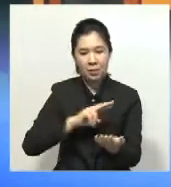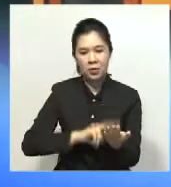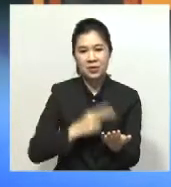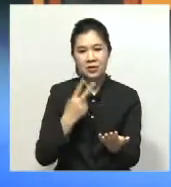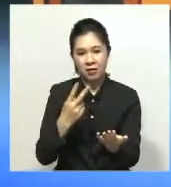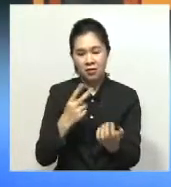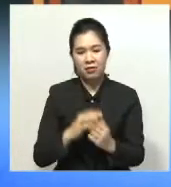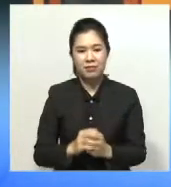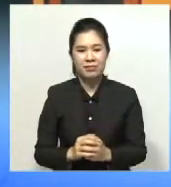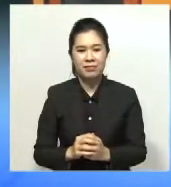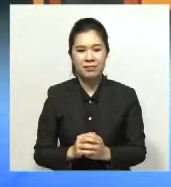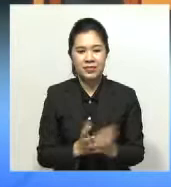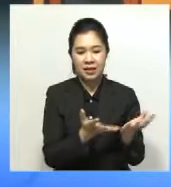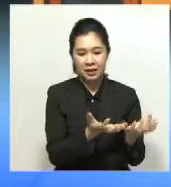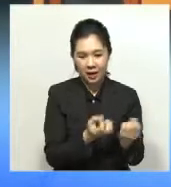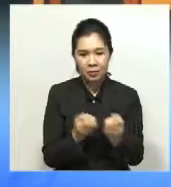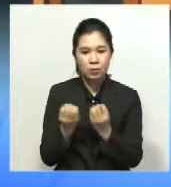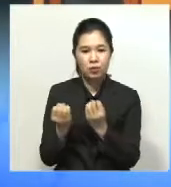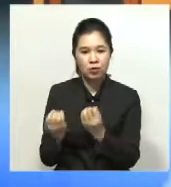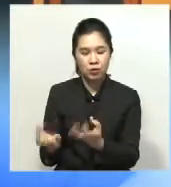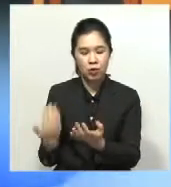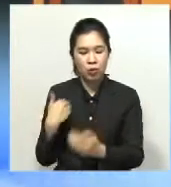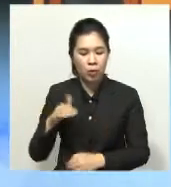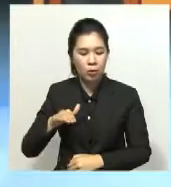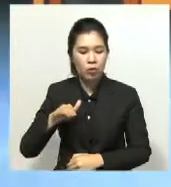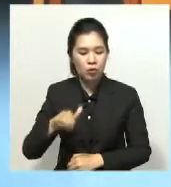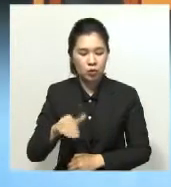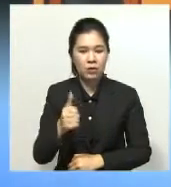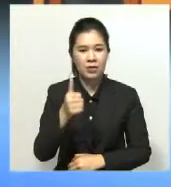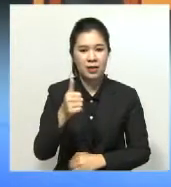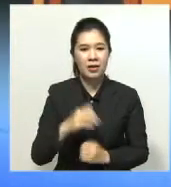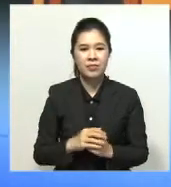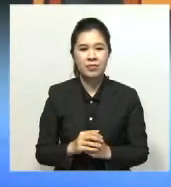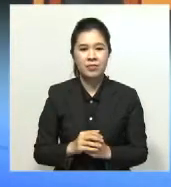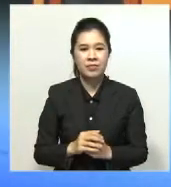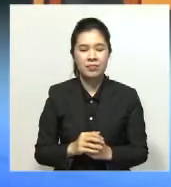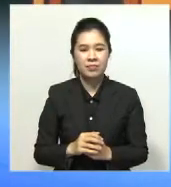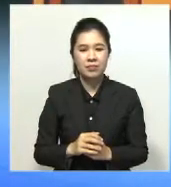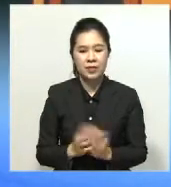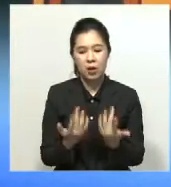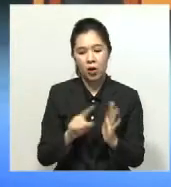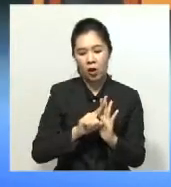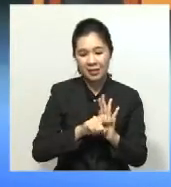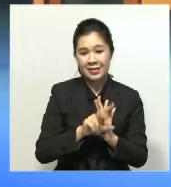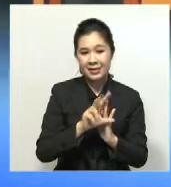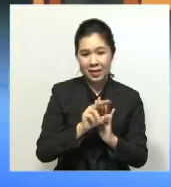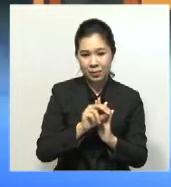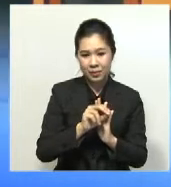ค่ะเส้นทางนี้จอดรับส่งระหว่างทางก่อนขึ้นและลงทางด่วนความถี่ในการให้บริการ30นาทีต่อเ